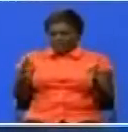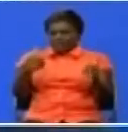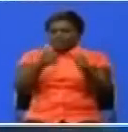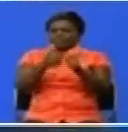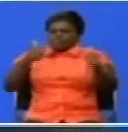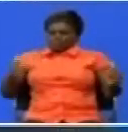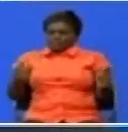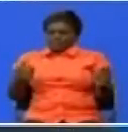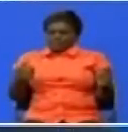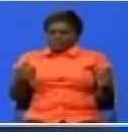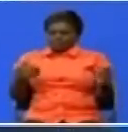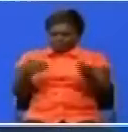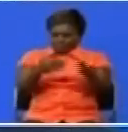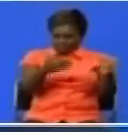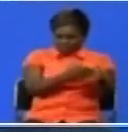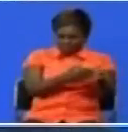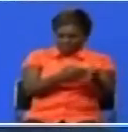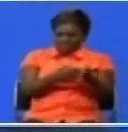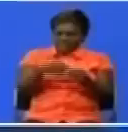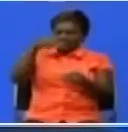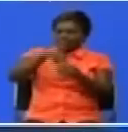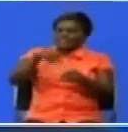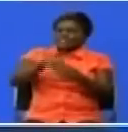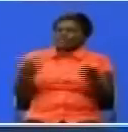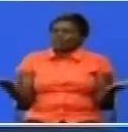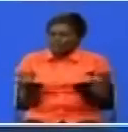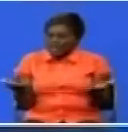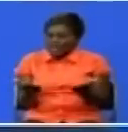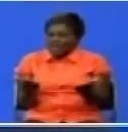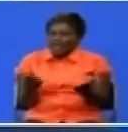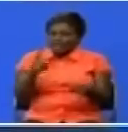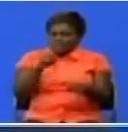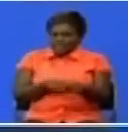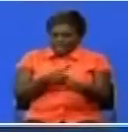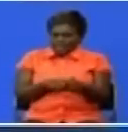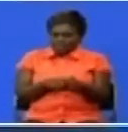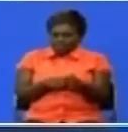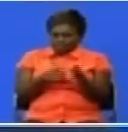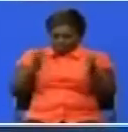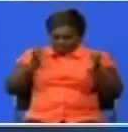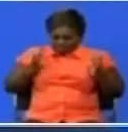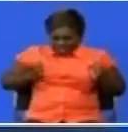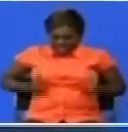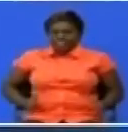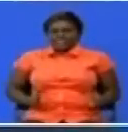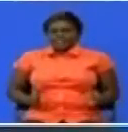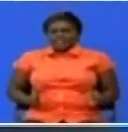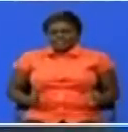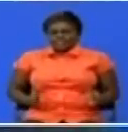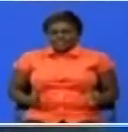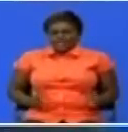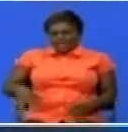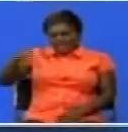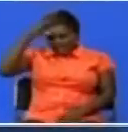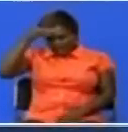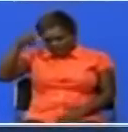prevention aspect, which means investing in building integrity systems, in ethics and integrity